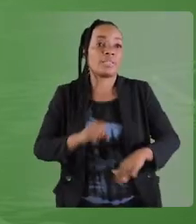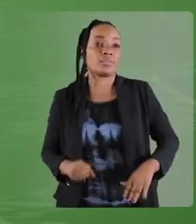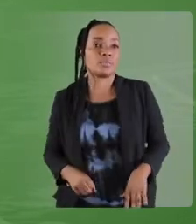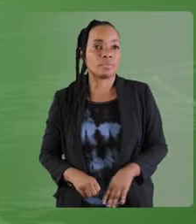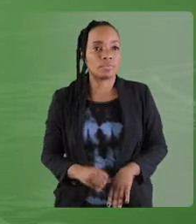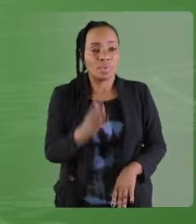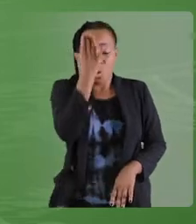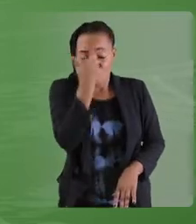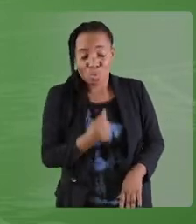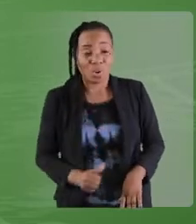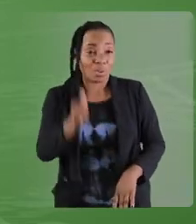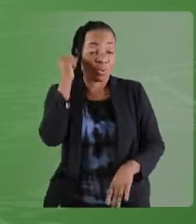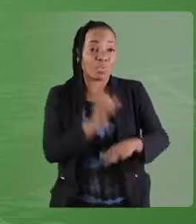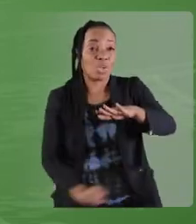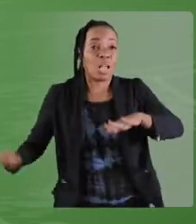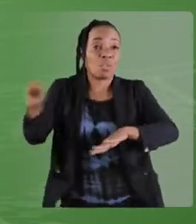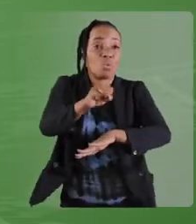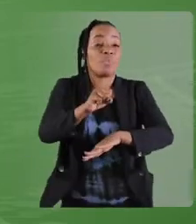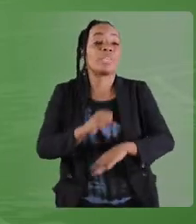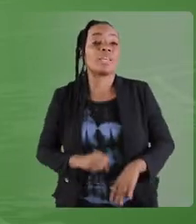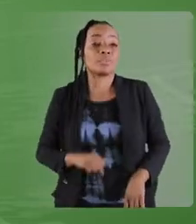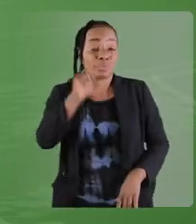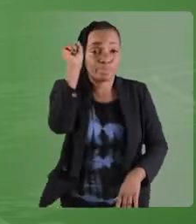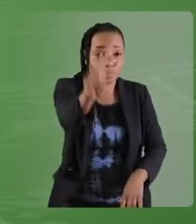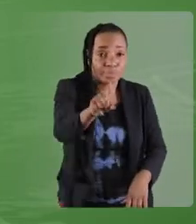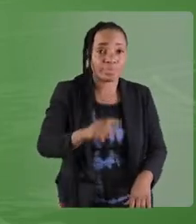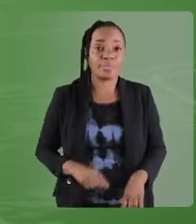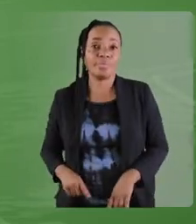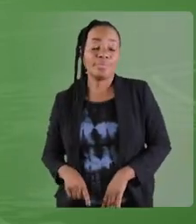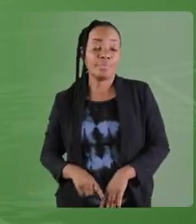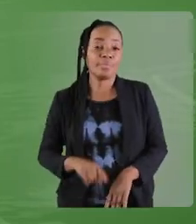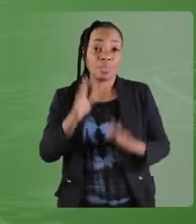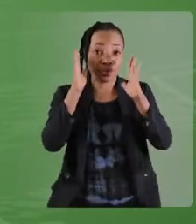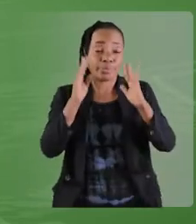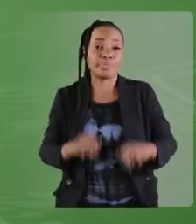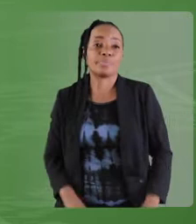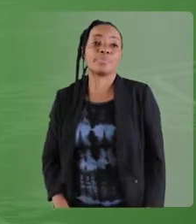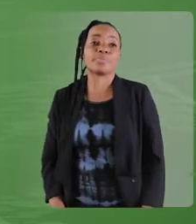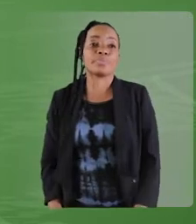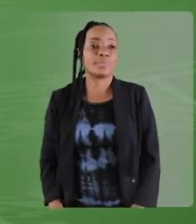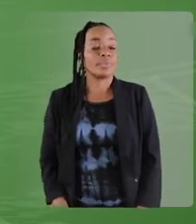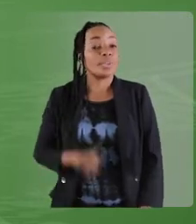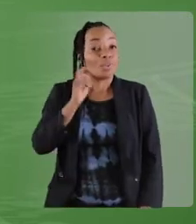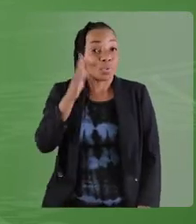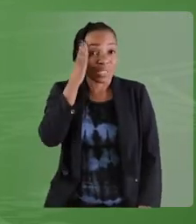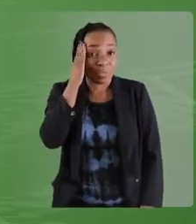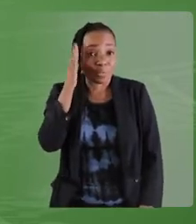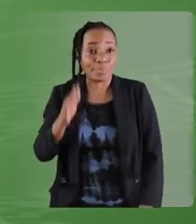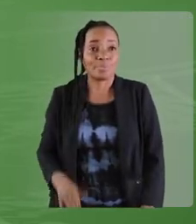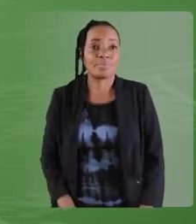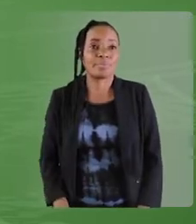domination. Pourquoi le refus de la domination? Nous pouvons relever simplement que